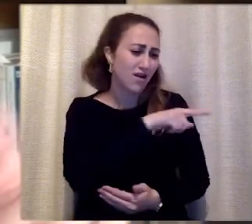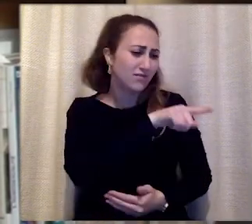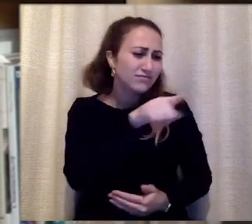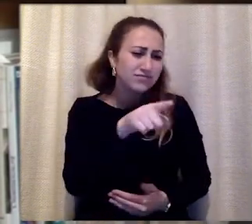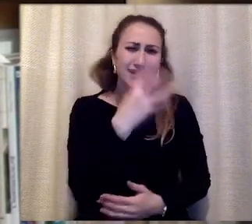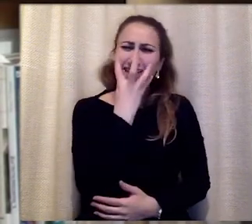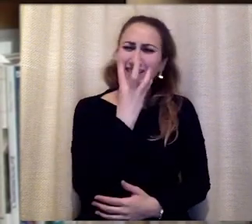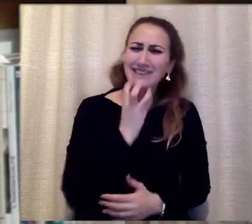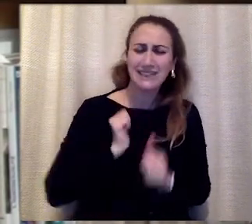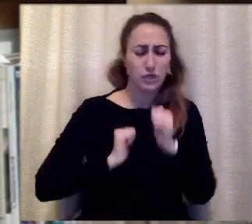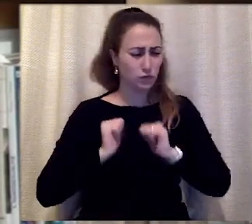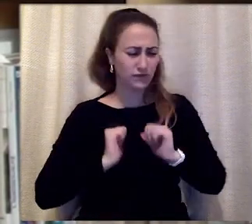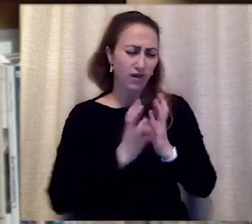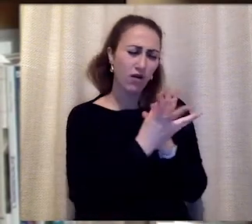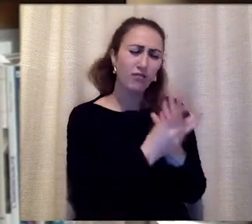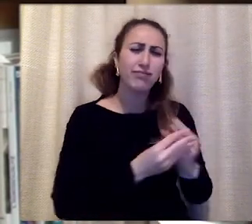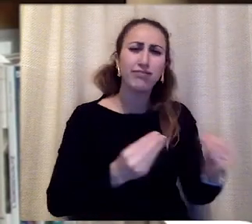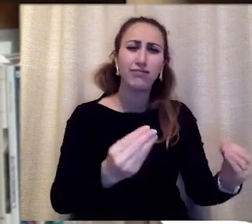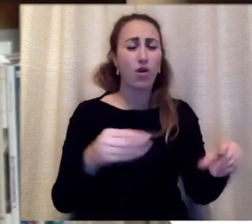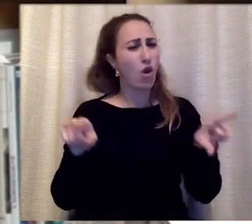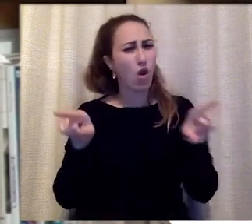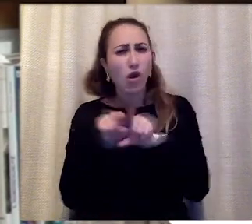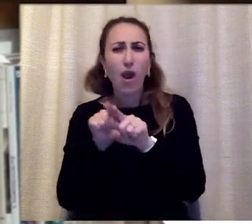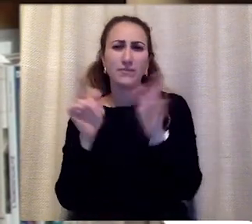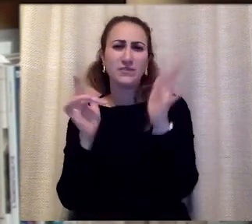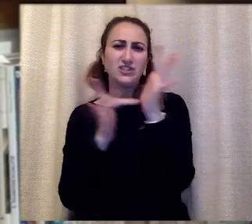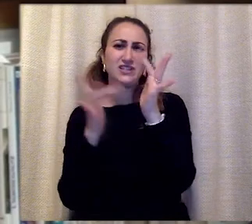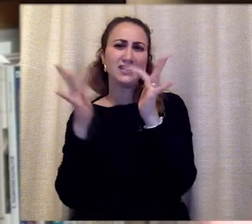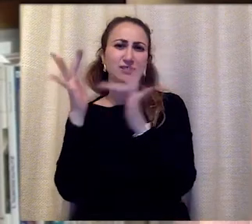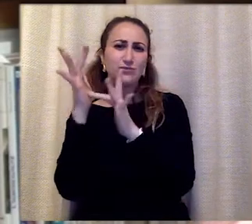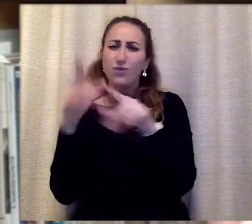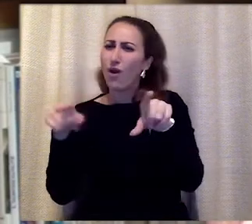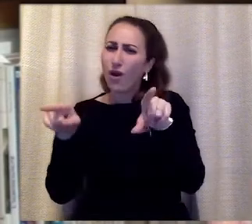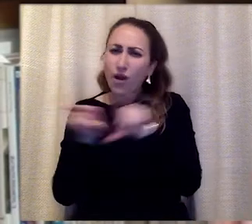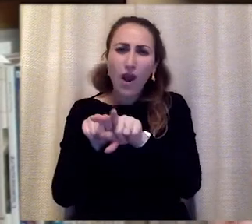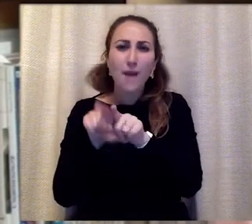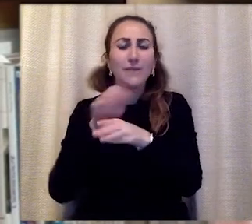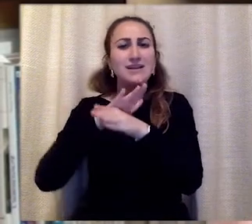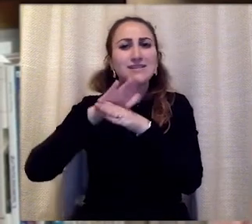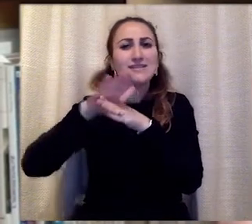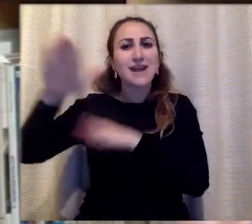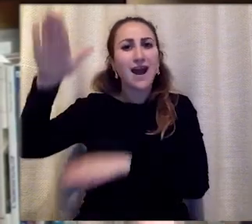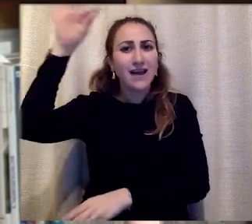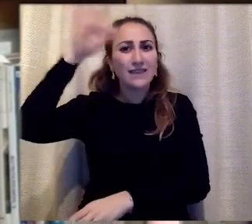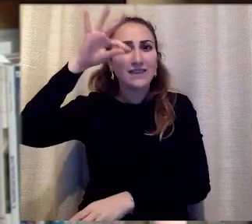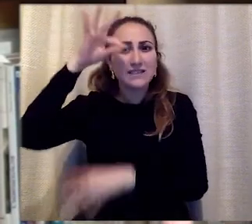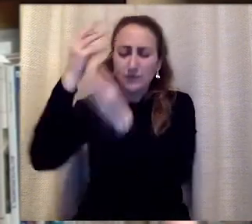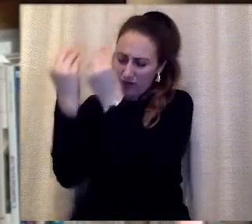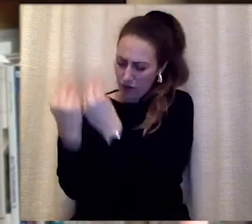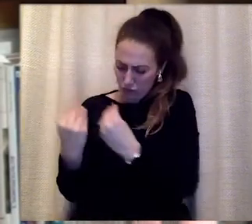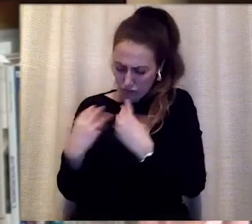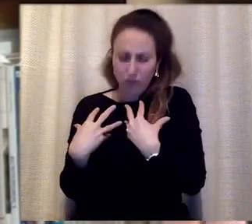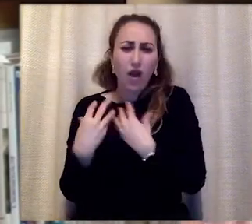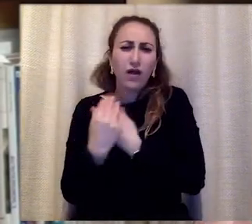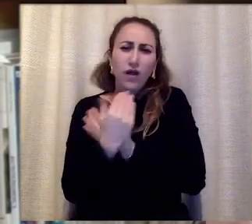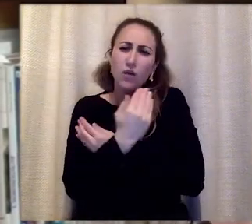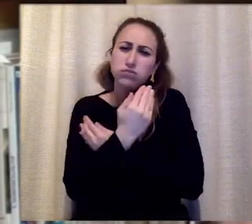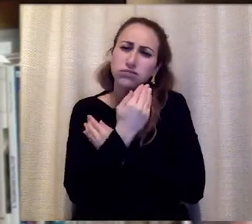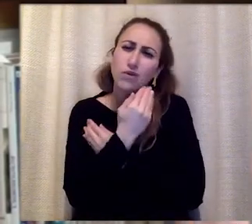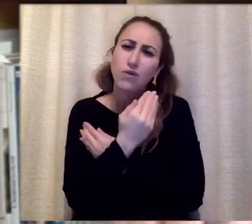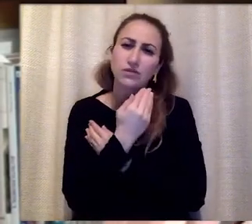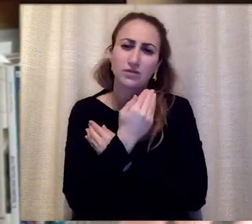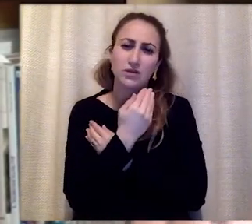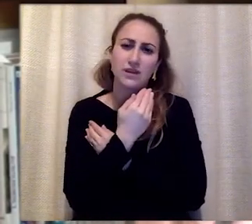des consolateurs à leur tour. Nous avons cette capacité de comprendre,